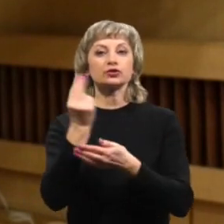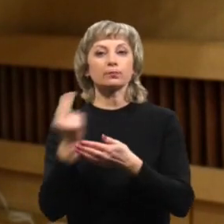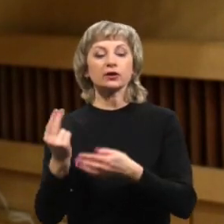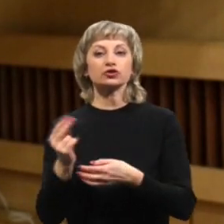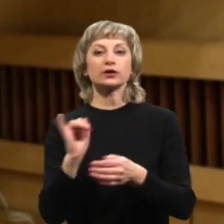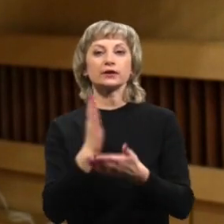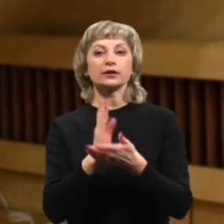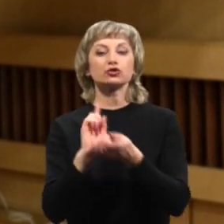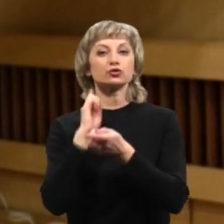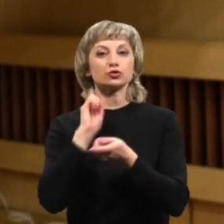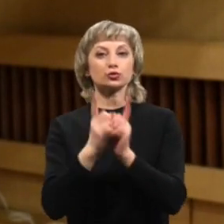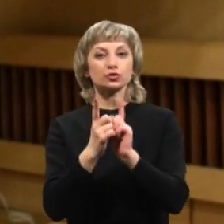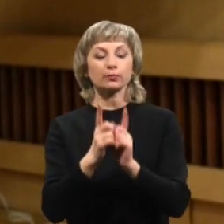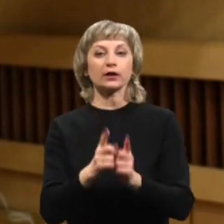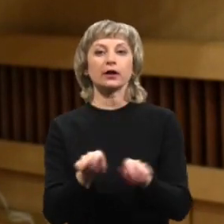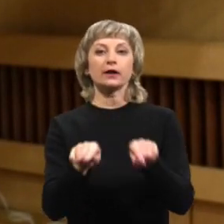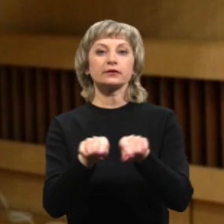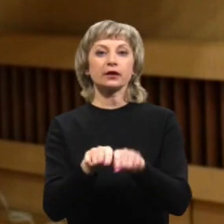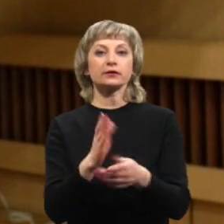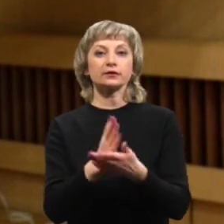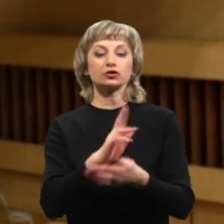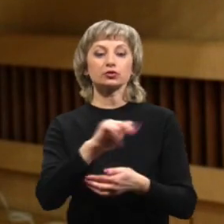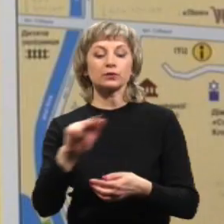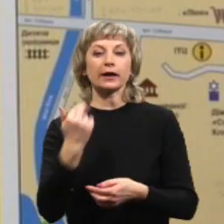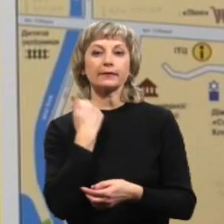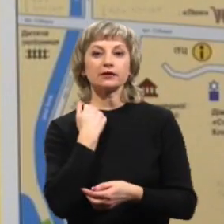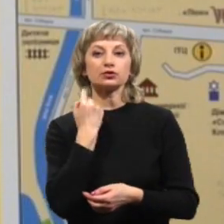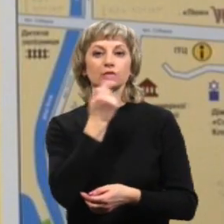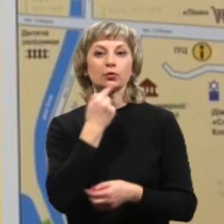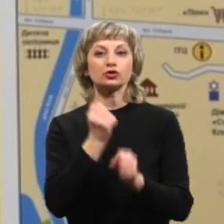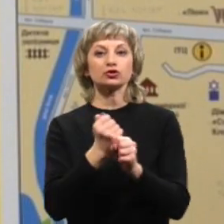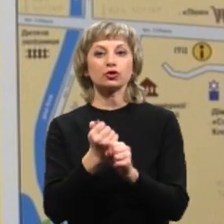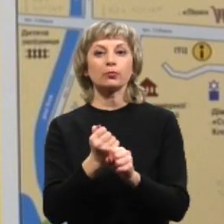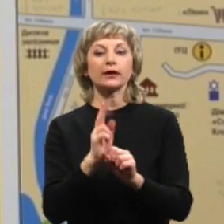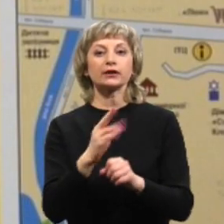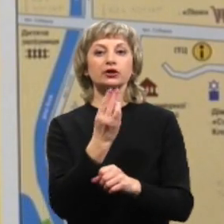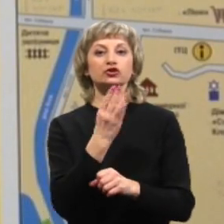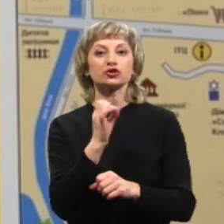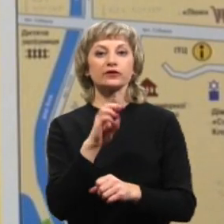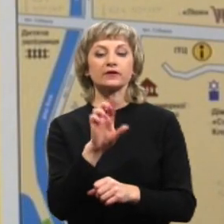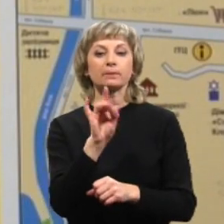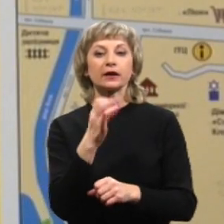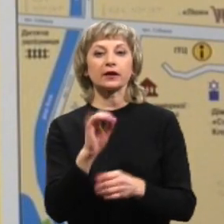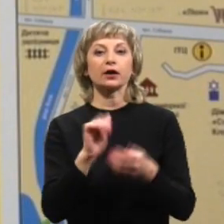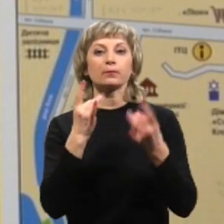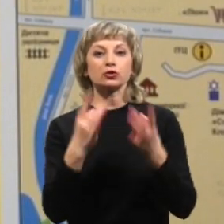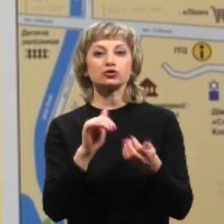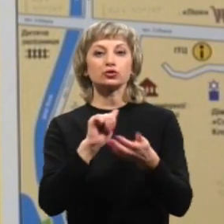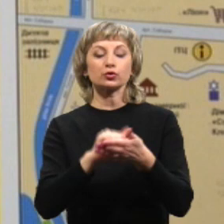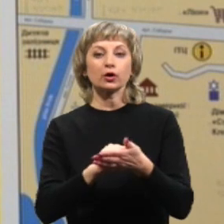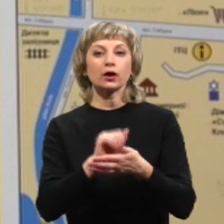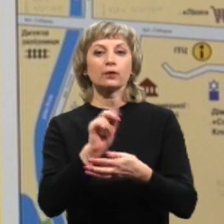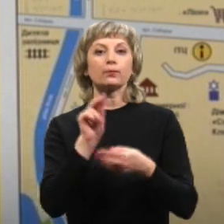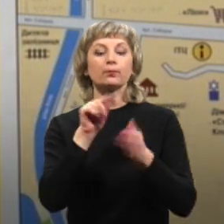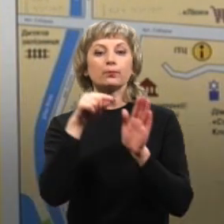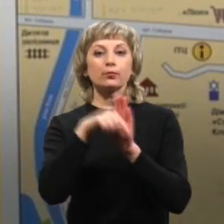є сурдопереклад, і також є субтитри англійською мовою. Зроблена вона як шрифтом Брайля, так плоско друковані, плюс позначки, тому